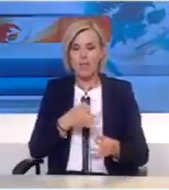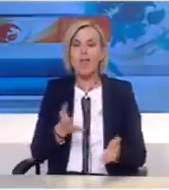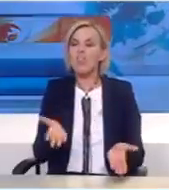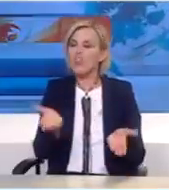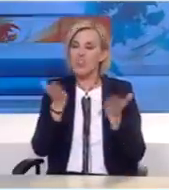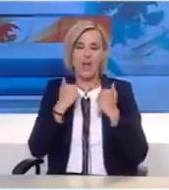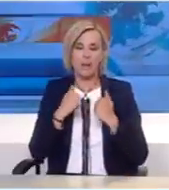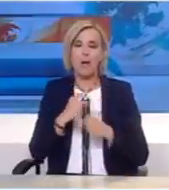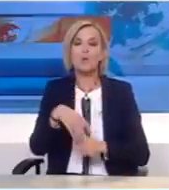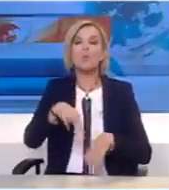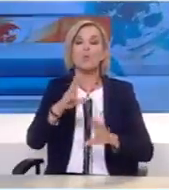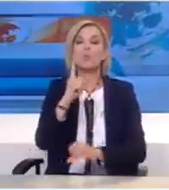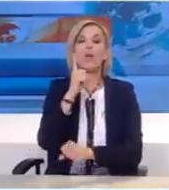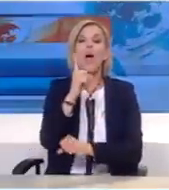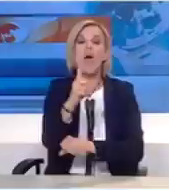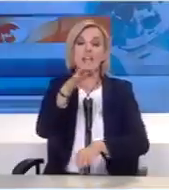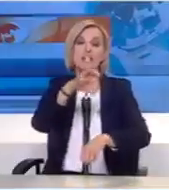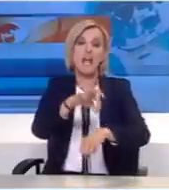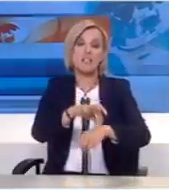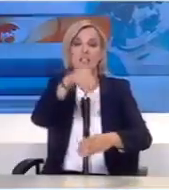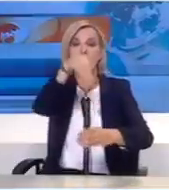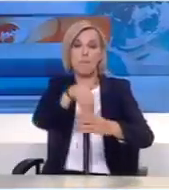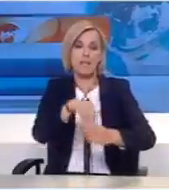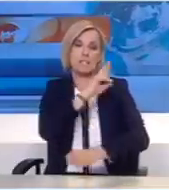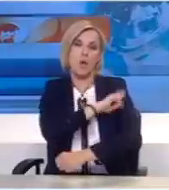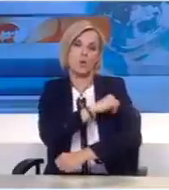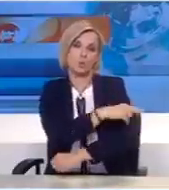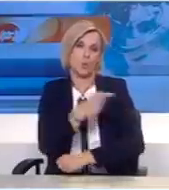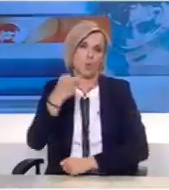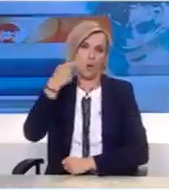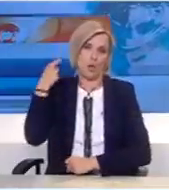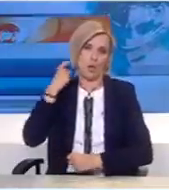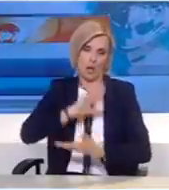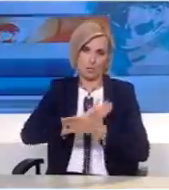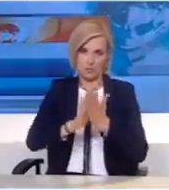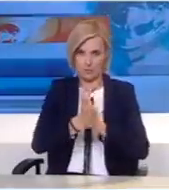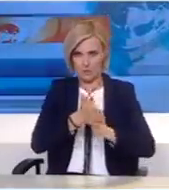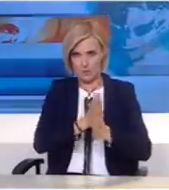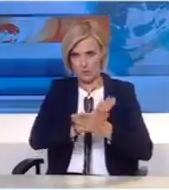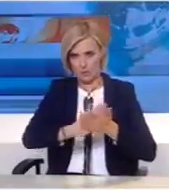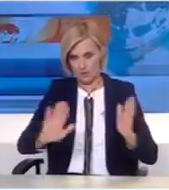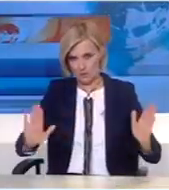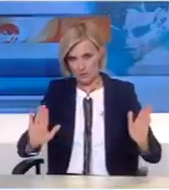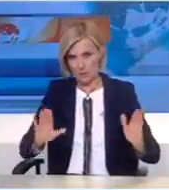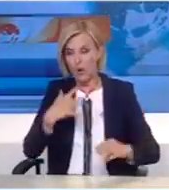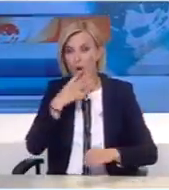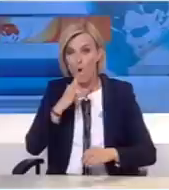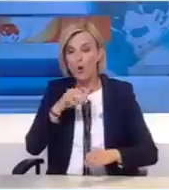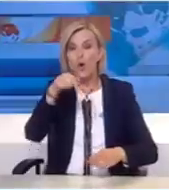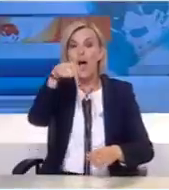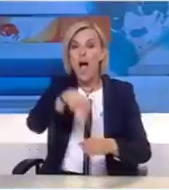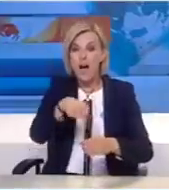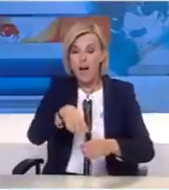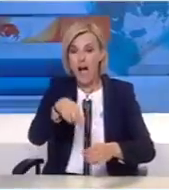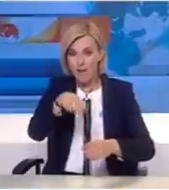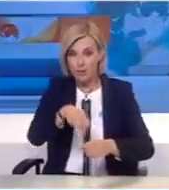Δεν νοσηλεύεται κανένας ασθενής με κορονοϊό στο Γενικό Κρατικό Νοσοκομείο της Νίκαιας. Αυτό δεν μπορούσε να συμβεί άλλωστε, γιατί δεν είναι και νοσοκομείο